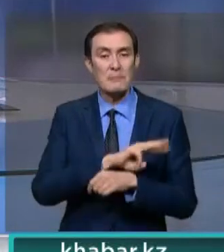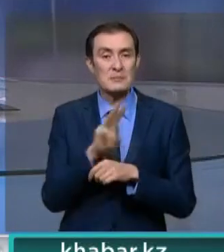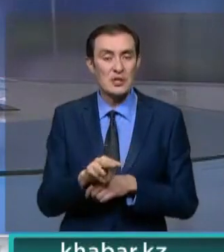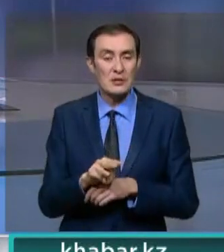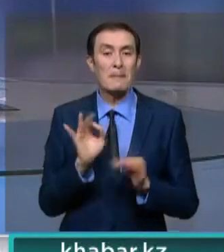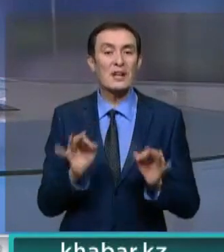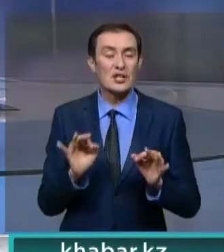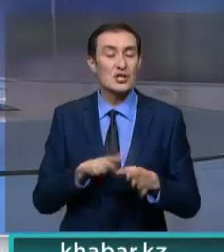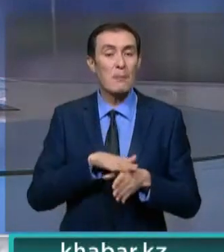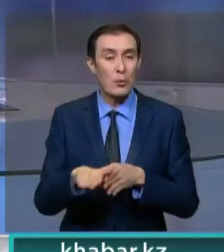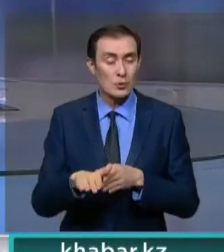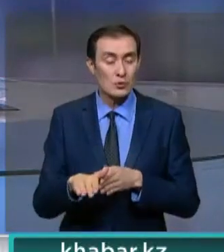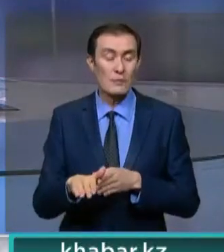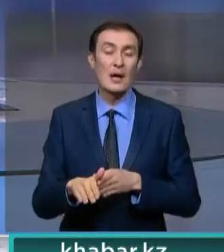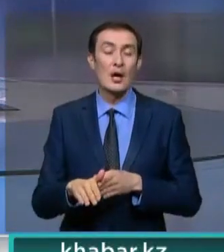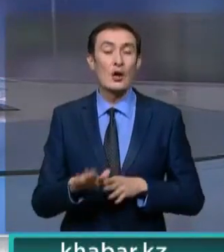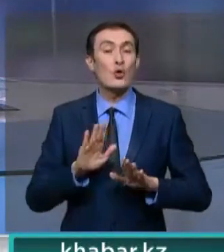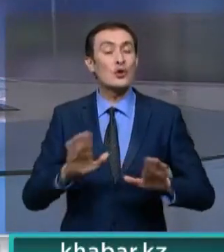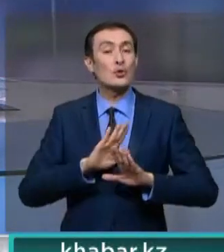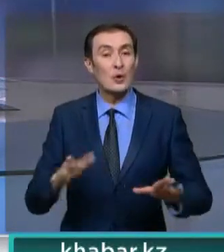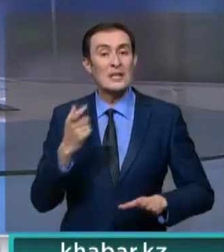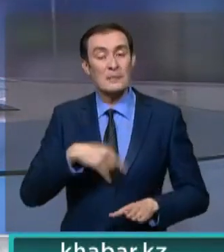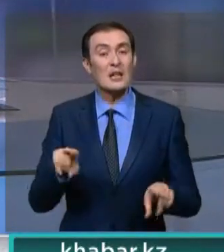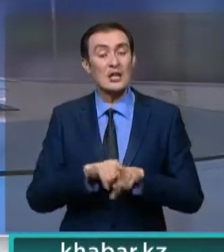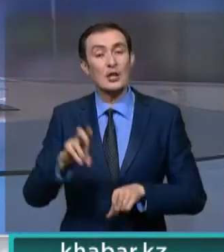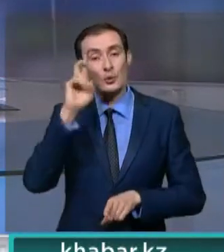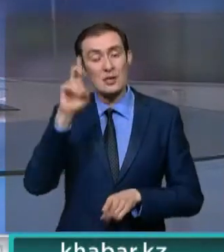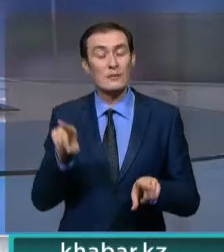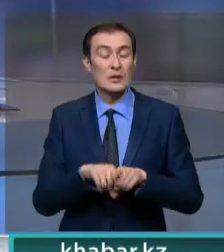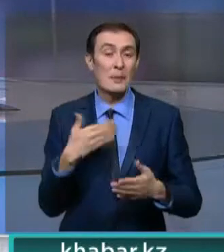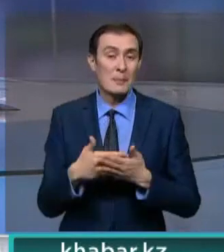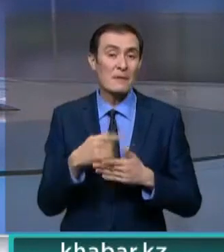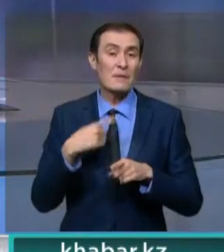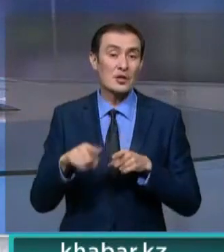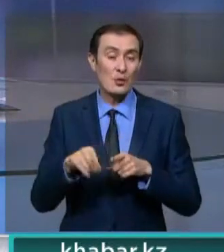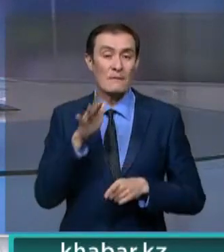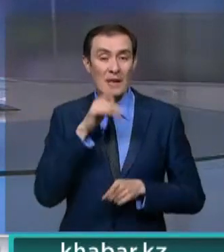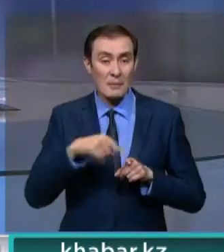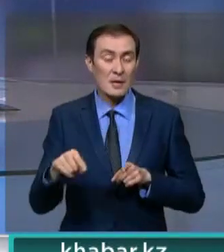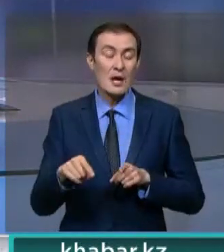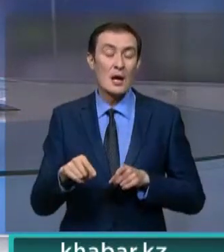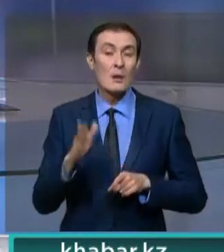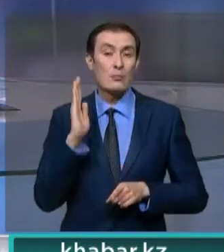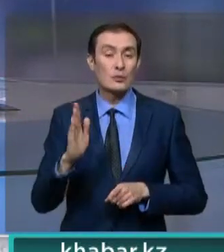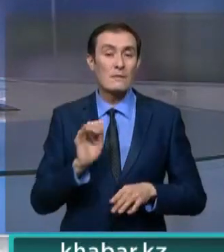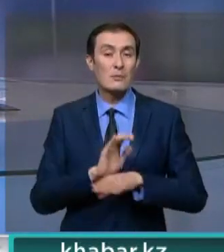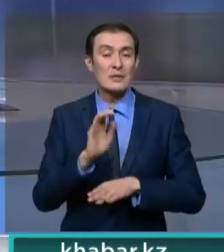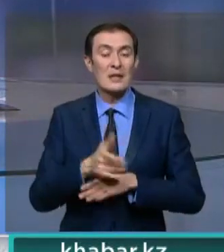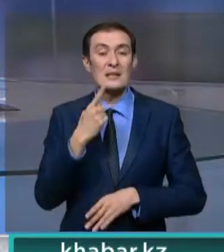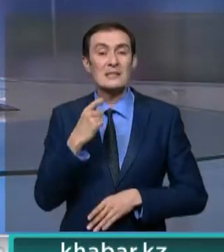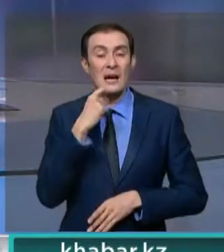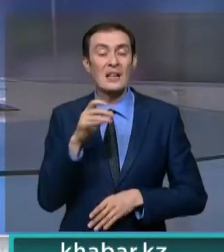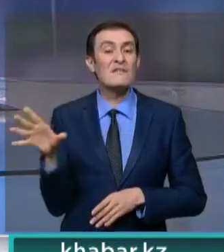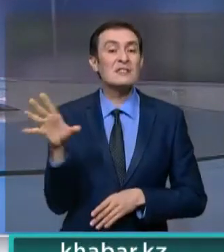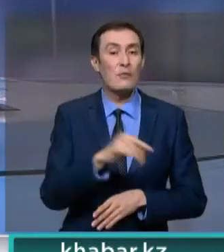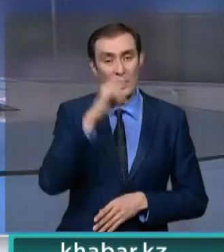обеспечивает практически полностью. Ну, Дим, знаешь, не только себя, но и страну тоже. Вот, к примеру, в ближайшее время там скоро начнут производить сахар для